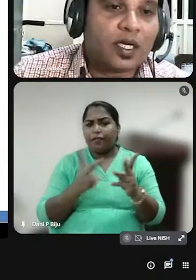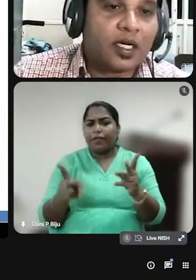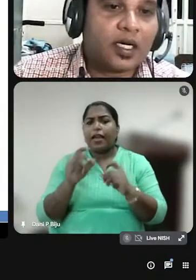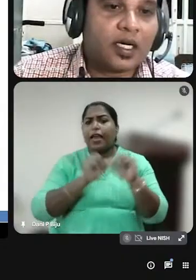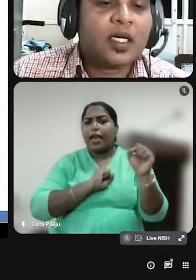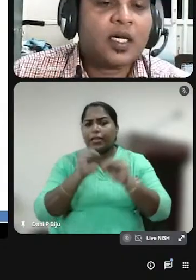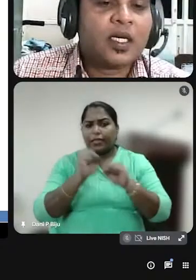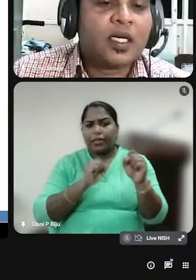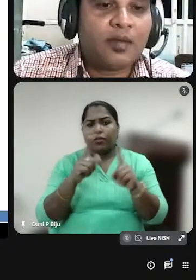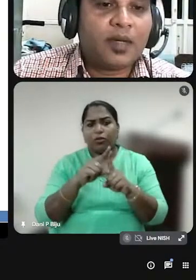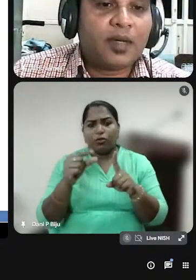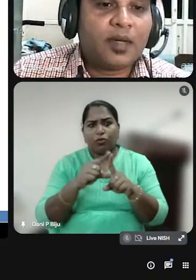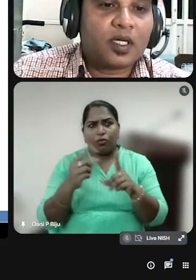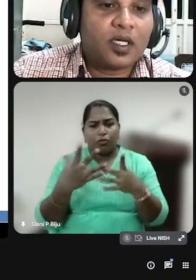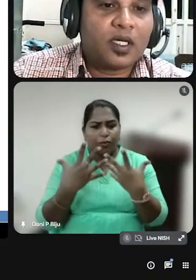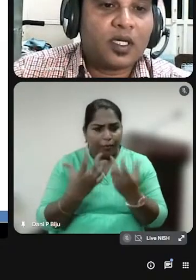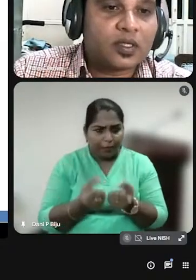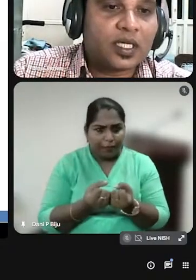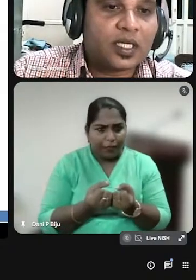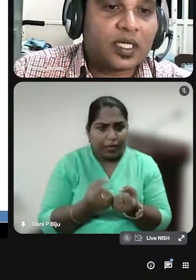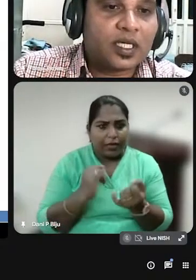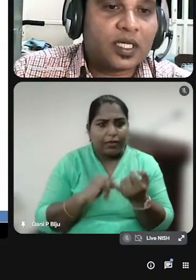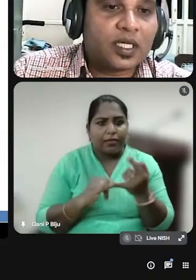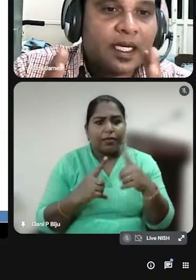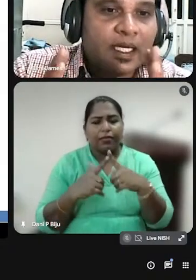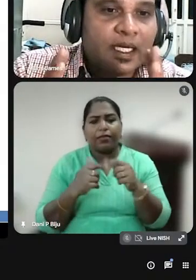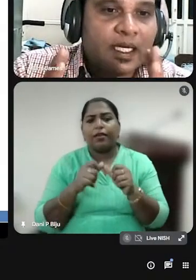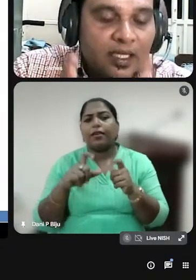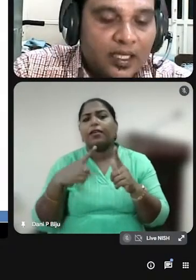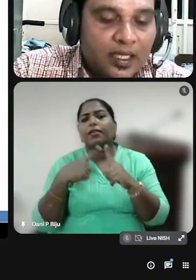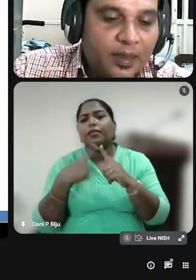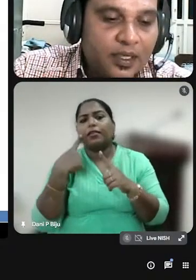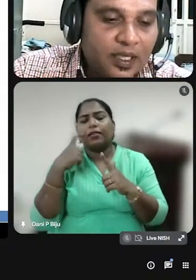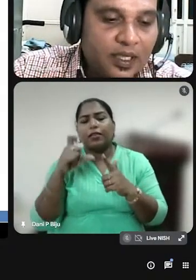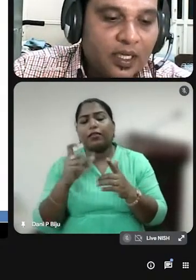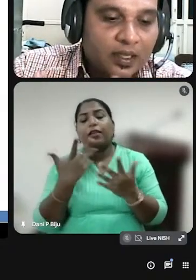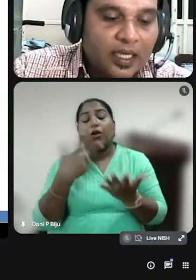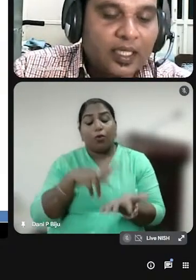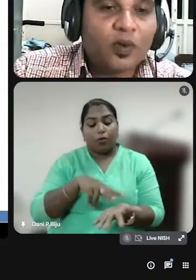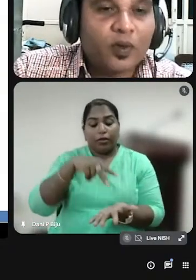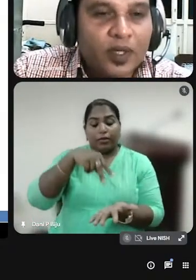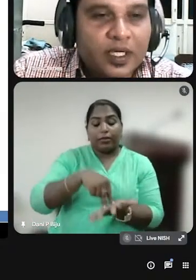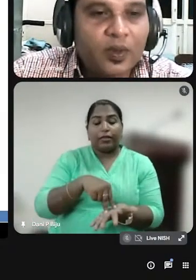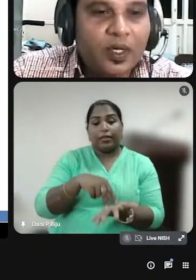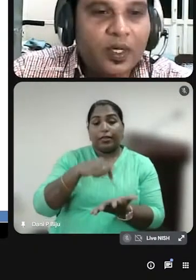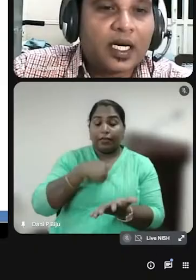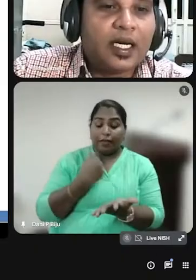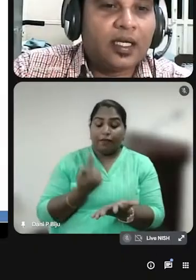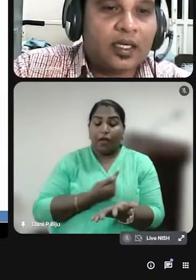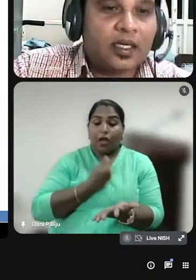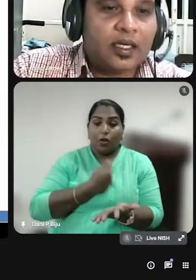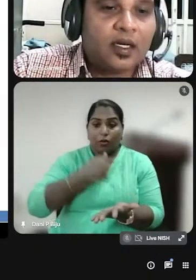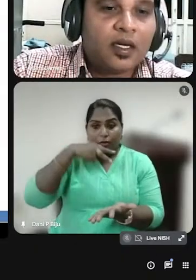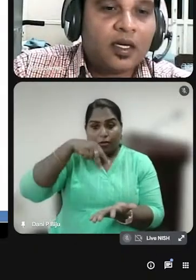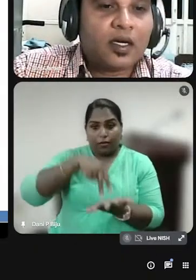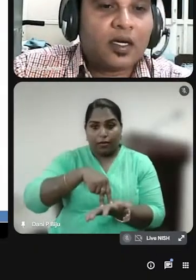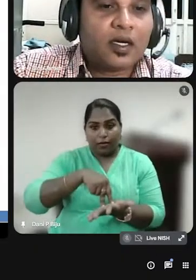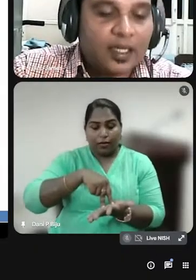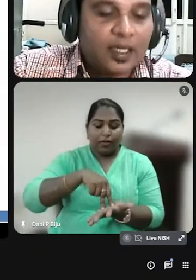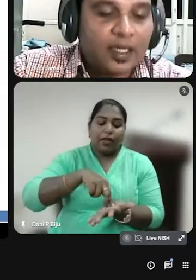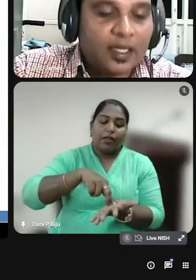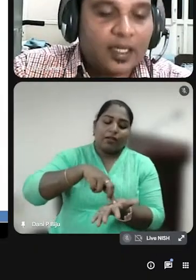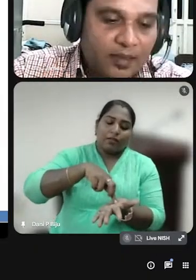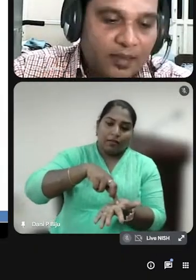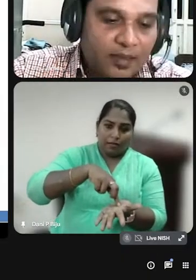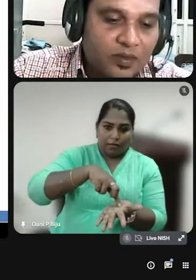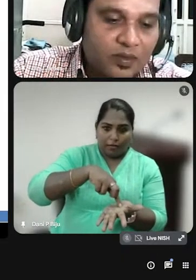ചെയ്യിപ്പിക്കുക എന്നുള്ളതാണ് ആവശ്യം. സ്റ്റാറ്റിക് ബാലൻസ് എന്ന് പറഞ്ഞു കഴിഞ്ഞാൽ ഒരു സ്ഥലത്ത് തനിയെ നിൽക്കാൻ പറ്റുക, ഒരു കാലം നിൽക്കുക,